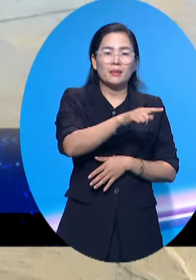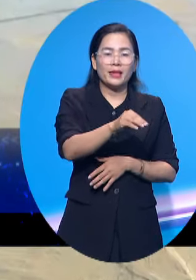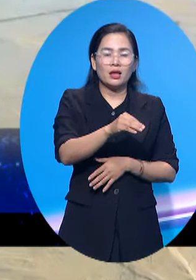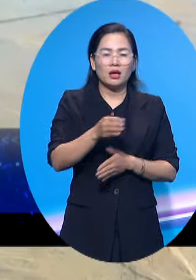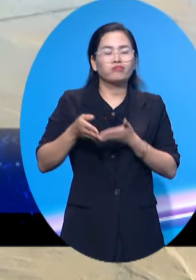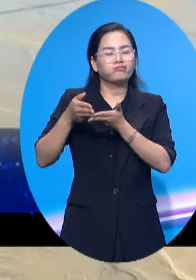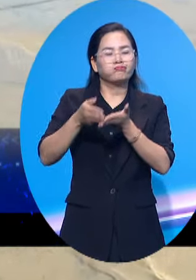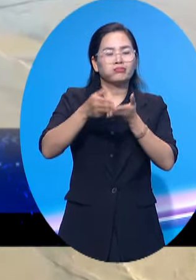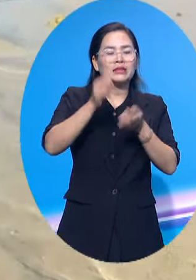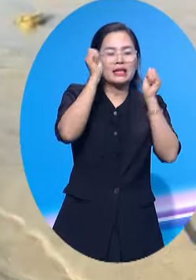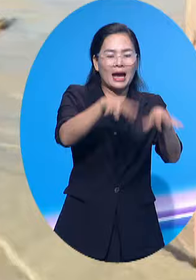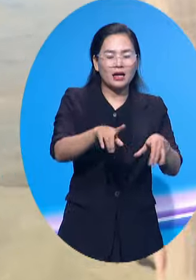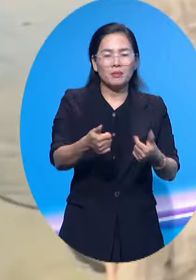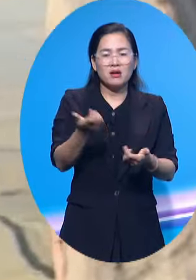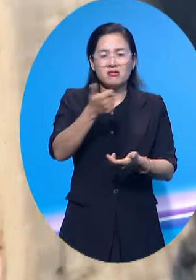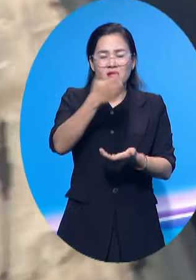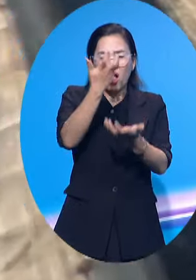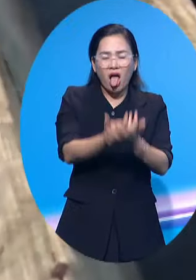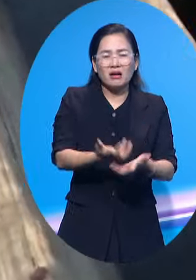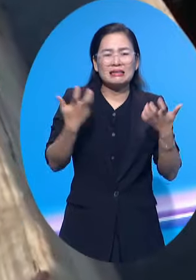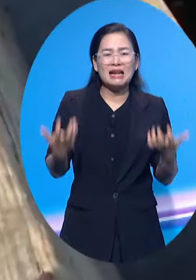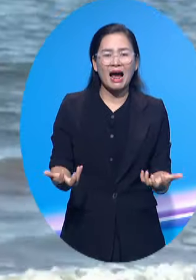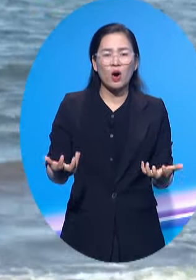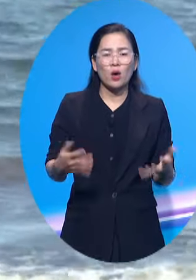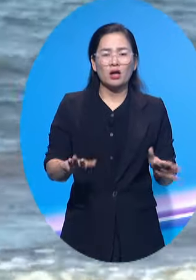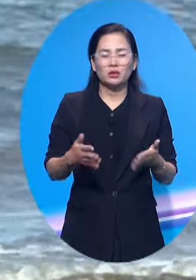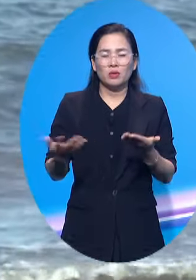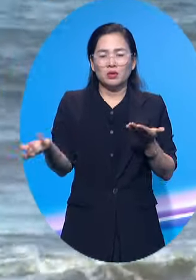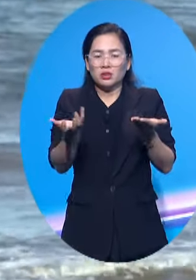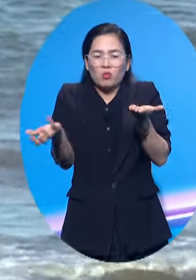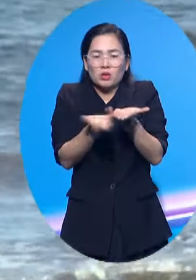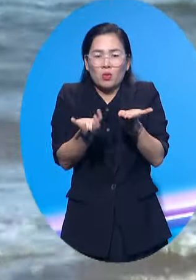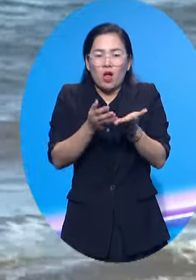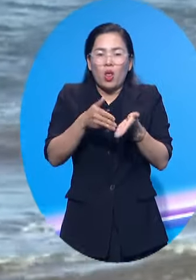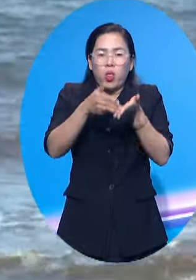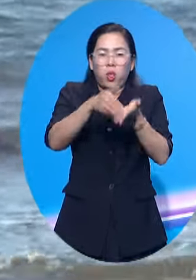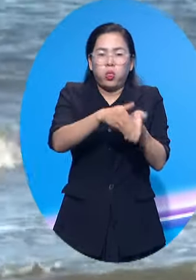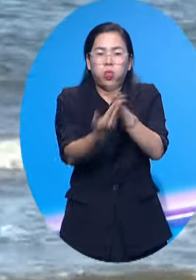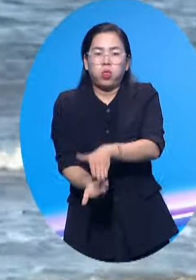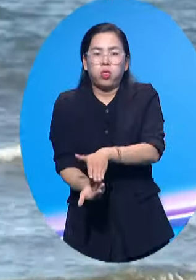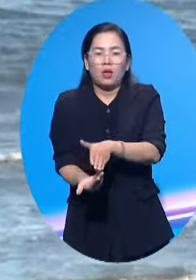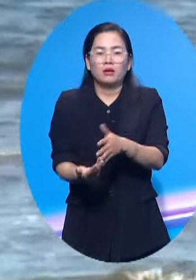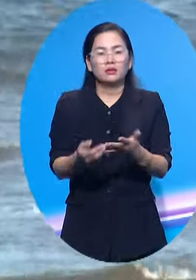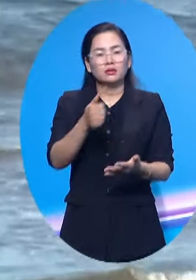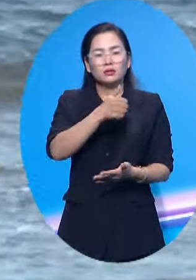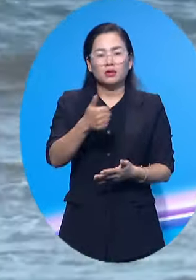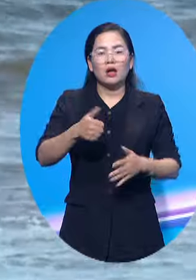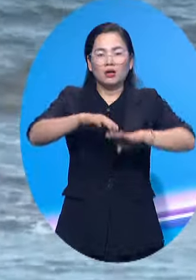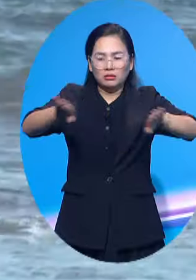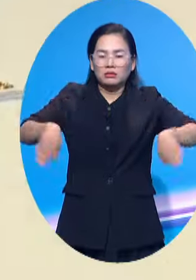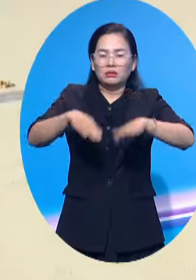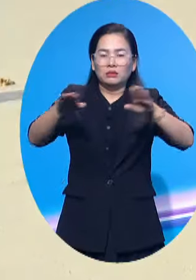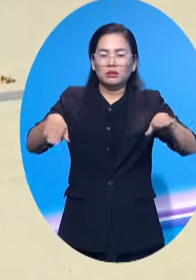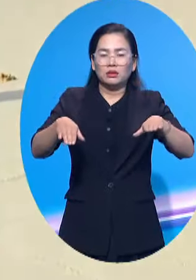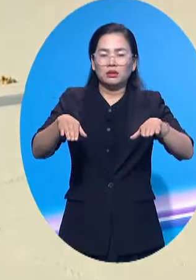được cấp phép chở người nhưng đã chở quá tải. Bên cạnh đó, thuyền đã bị sóng đánh nước. Phần lớn những người trên thuyền được cho là đang tìm cách chạy trốn dịch